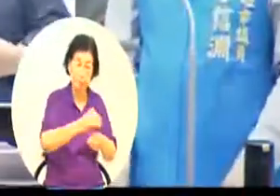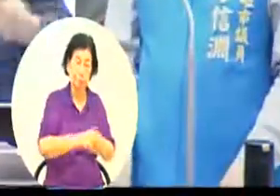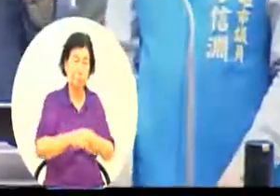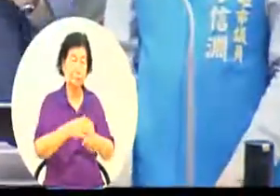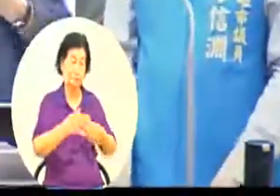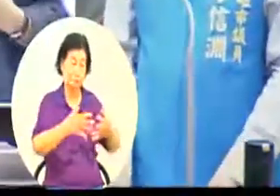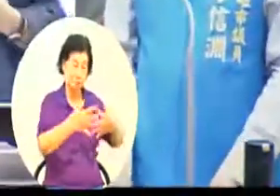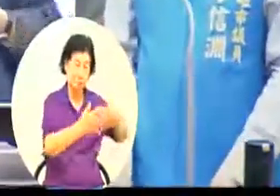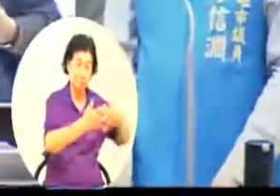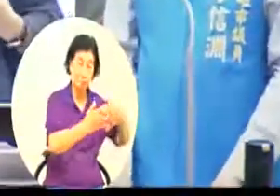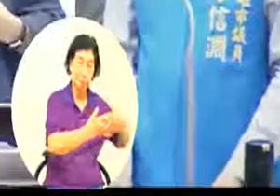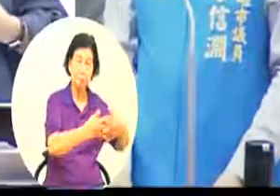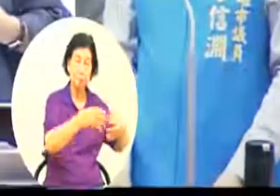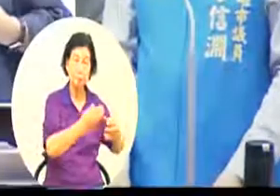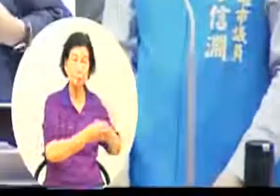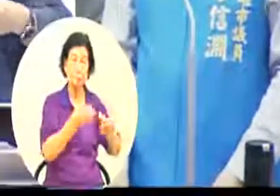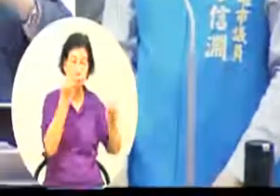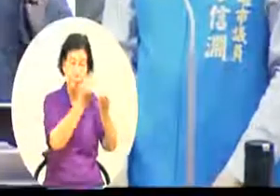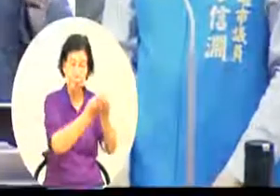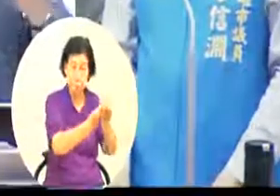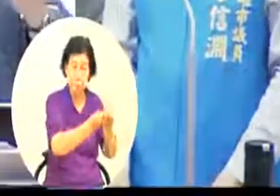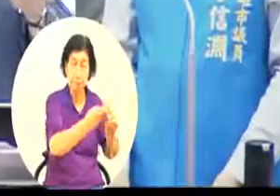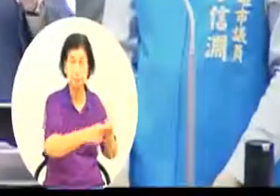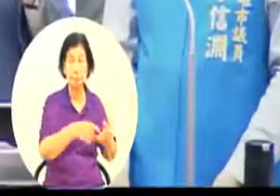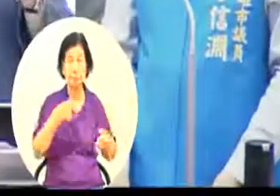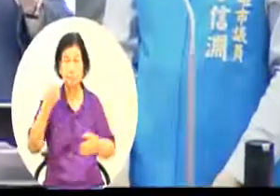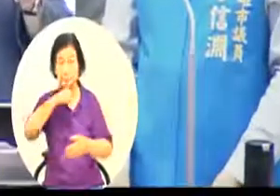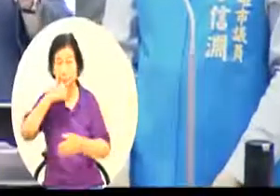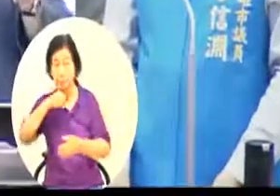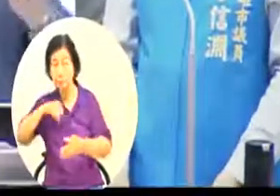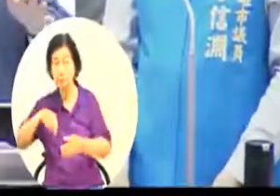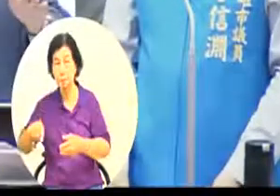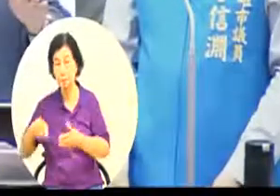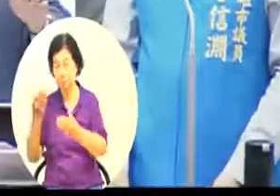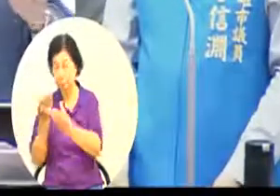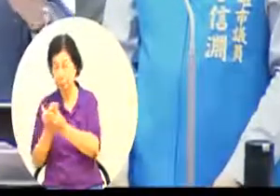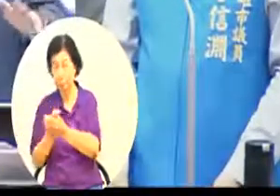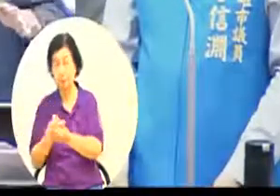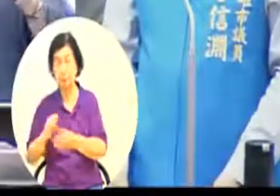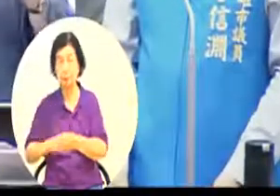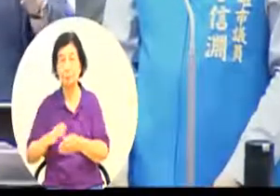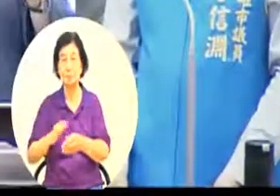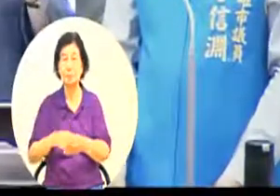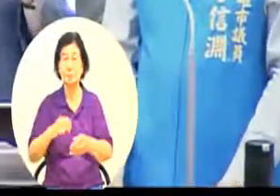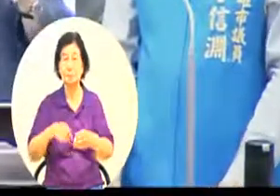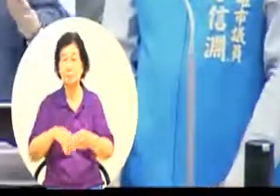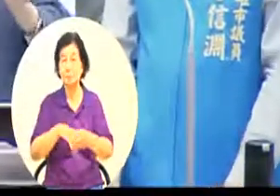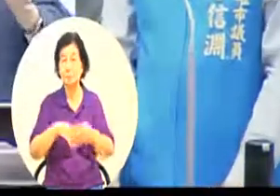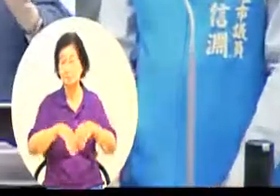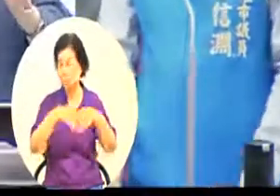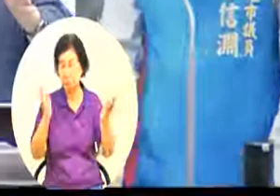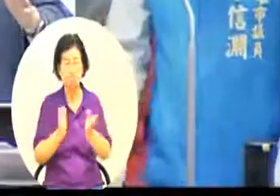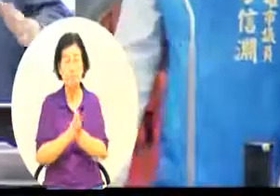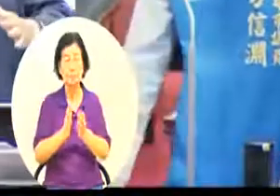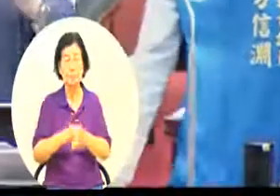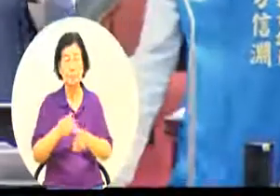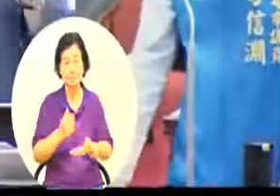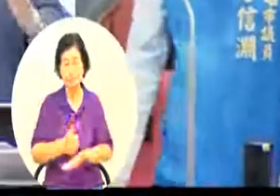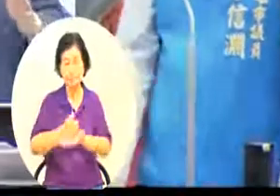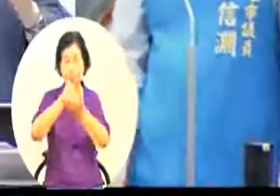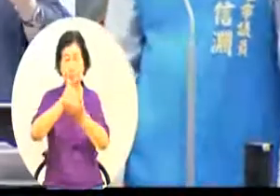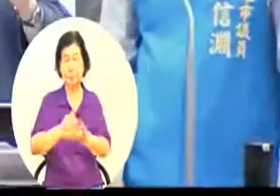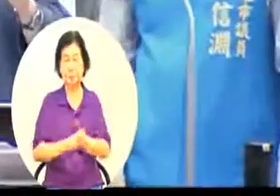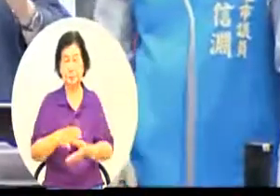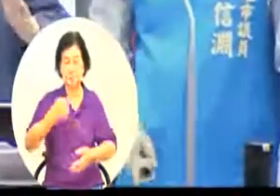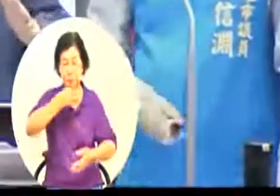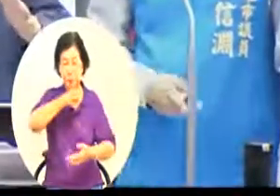代志。我算会当安尼答复。我感觉一切拢尊重台积电。那我们会认为林前院长也好，